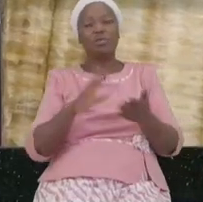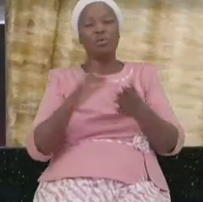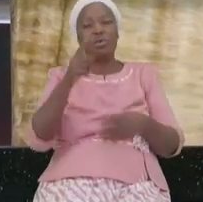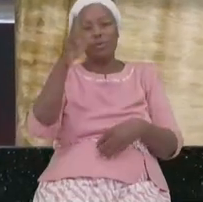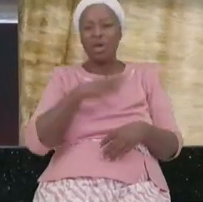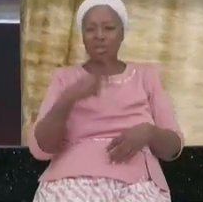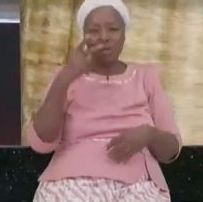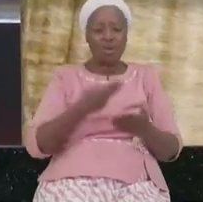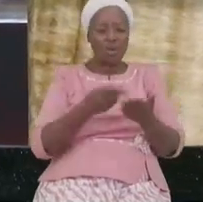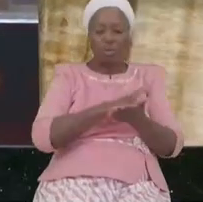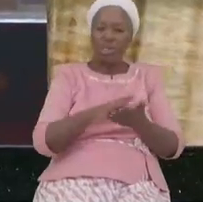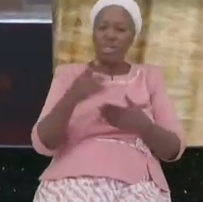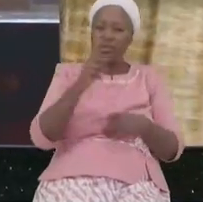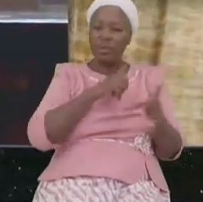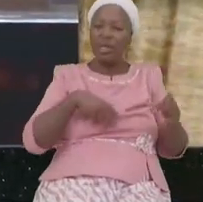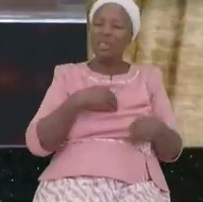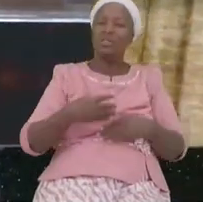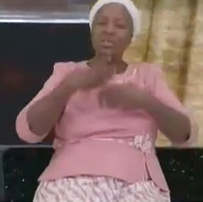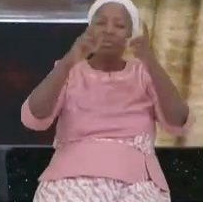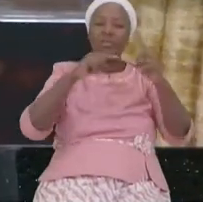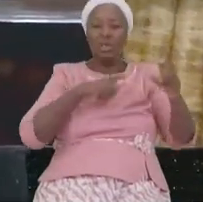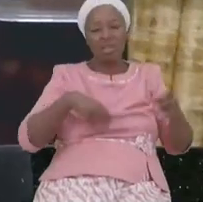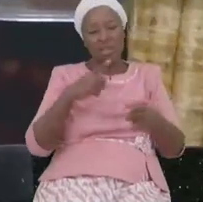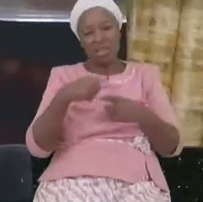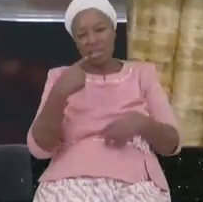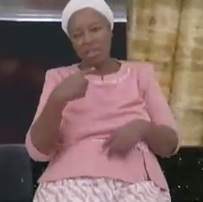Dieu, il cria à l'Éternel,